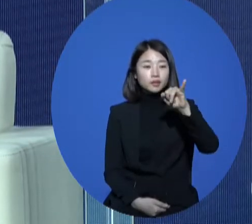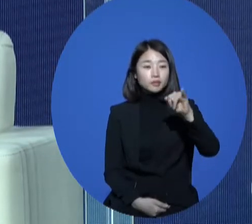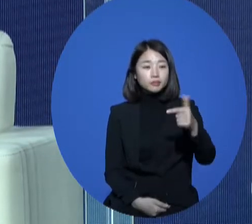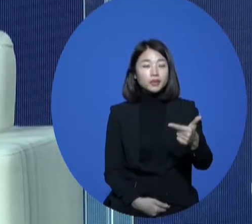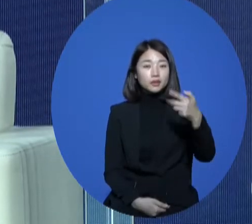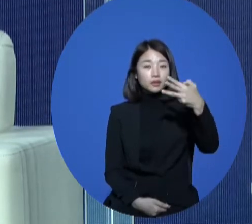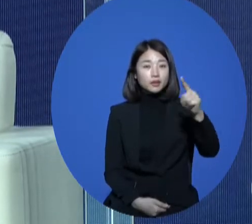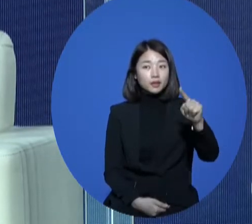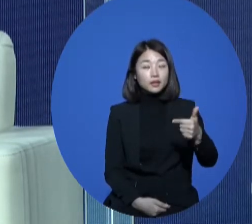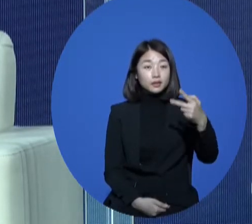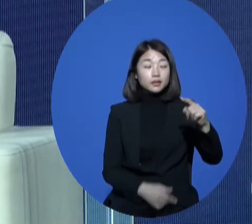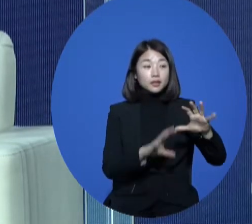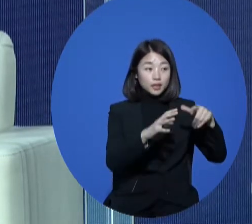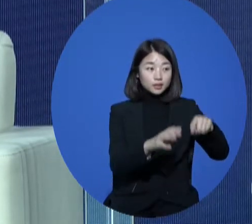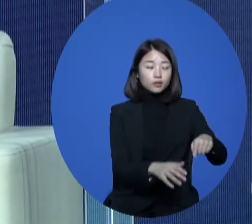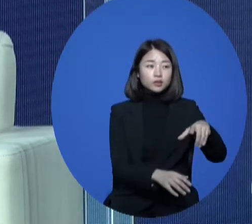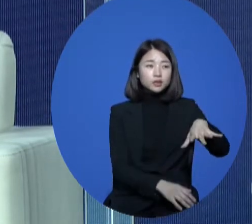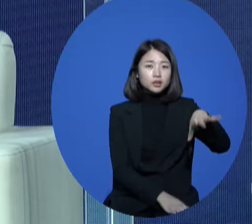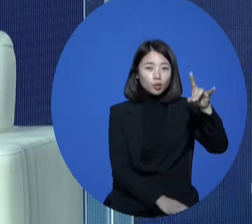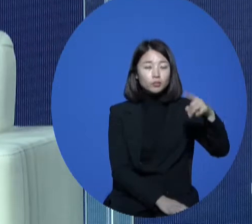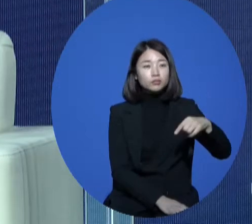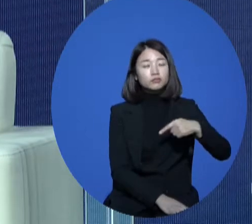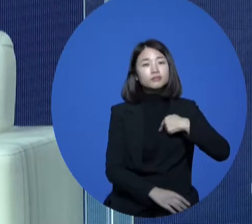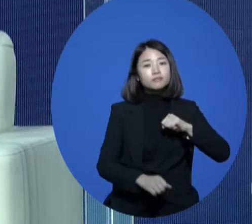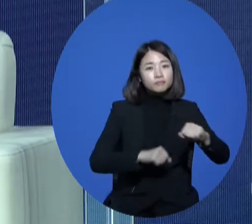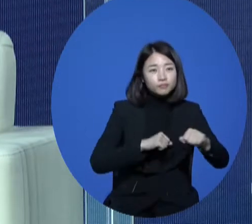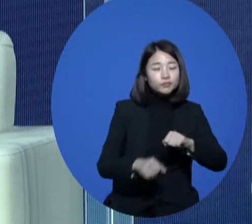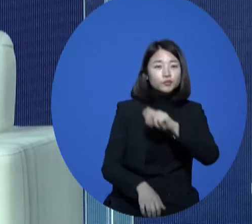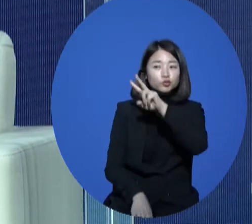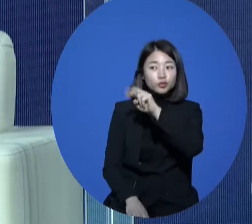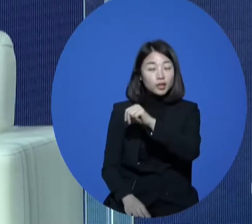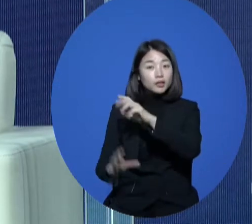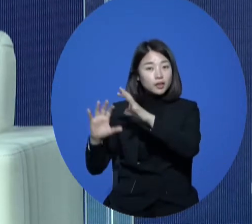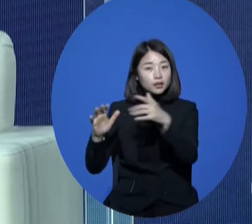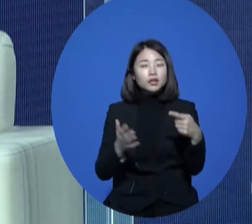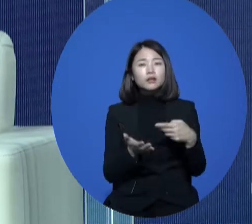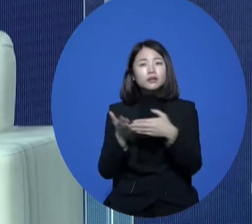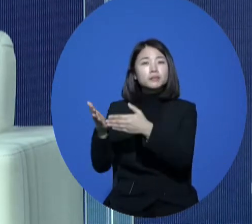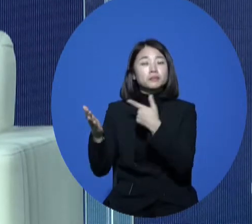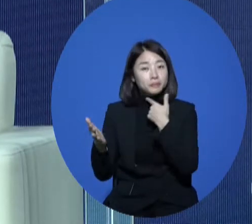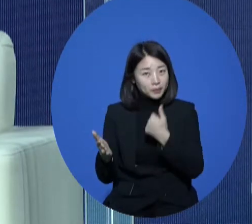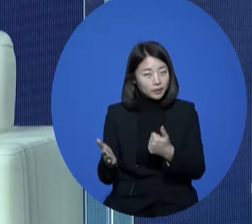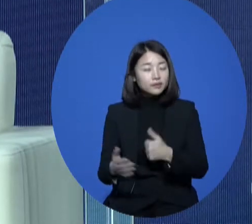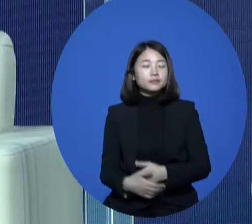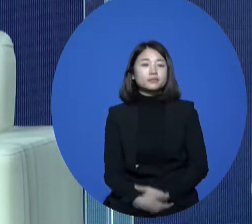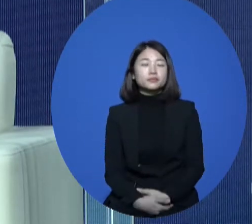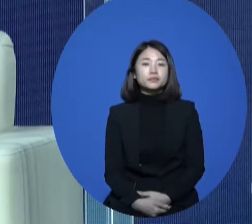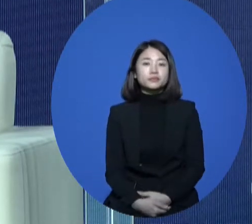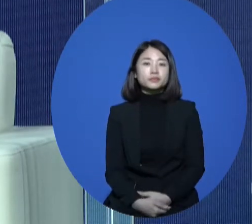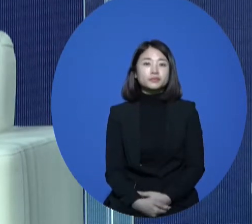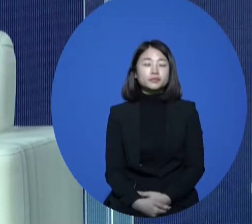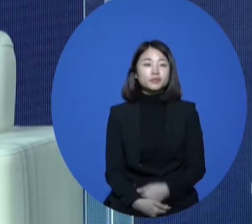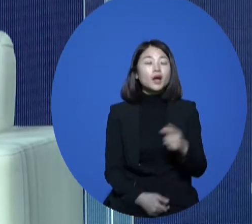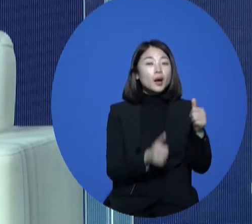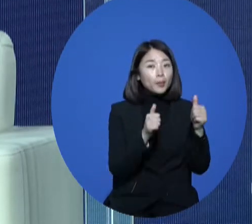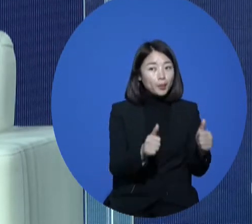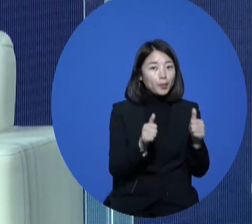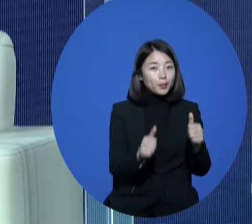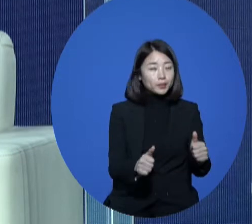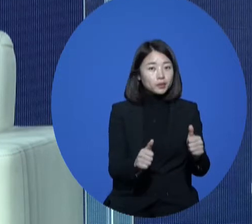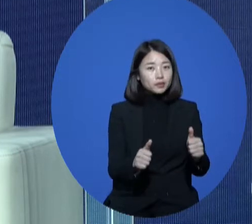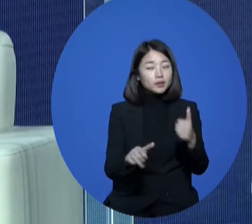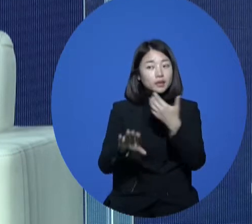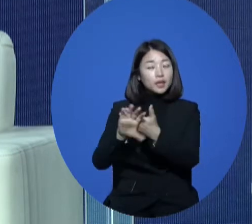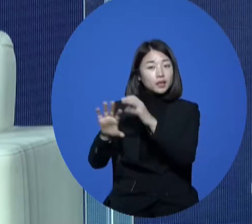활동 보조에 관한 사건을 유엔 장애인 권리위원회에 제소하였고, 동시에 유럽 사법재판소의 타